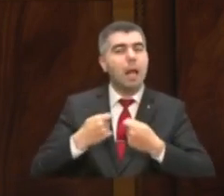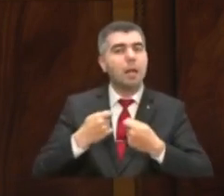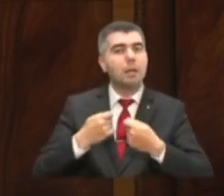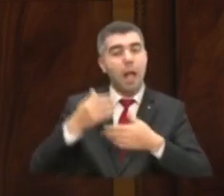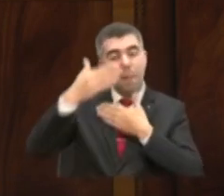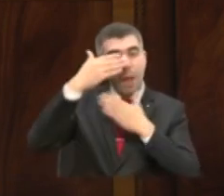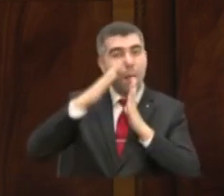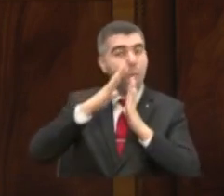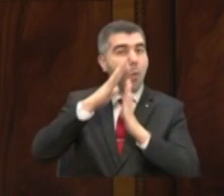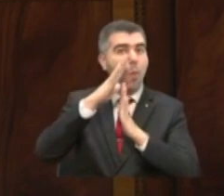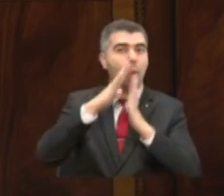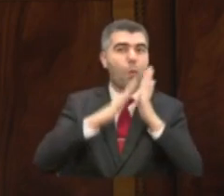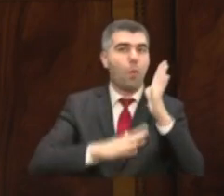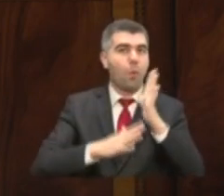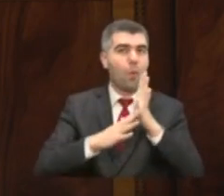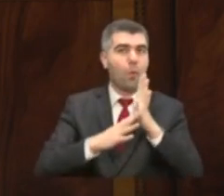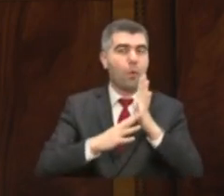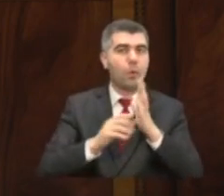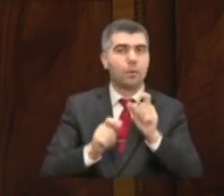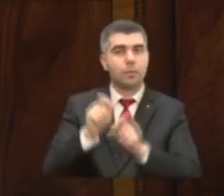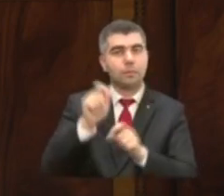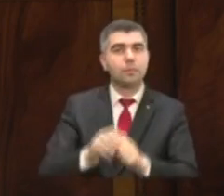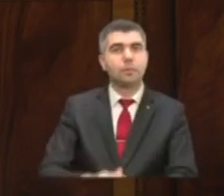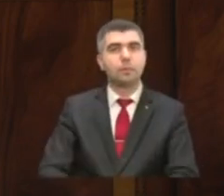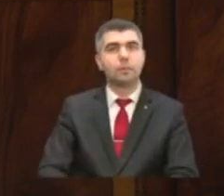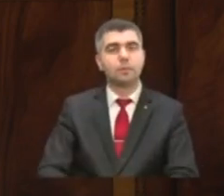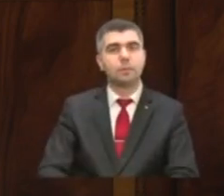بما فيهم هاد المستشارين، وشكرا.